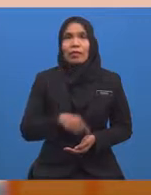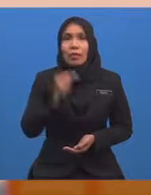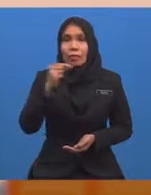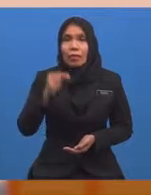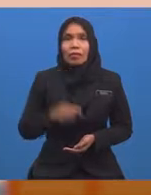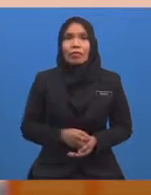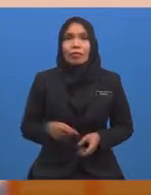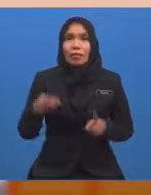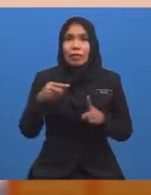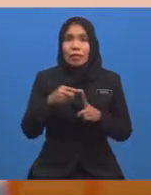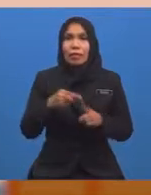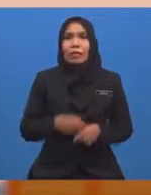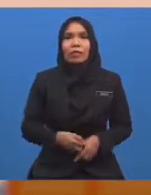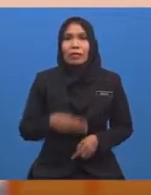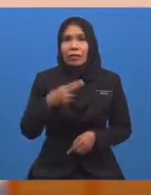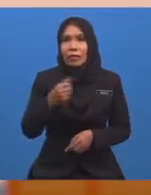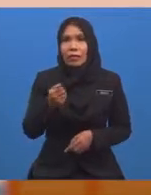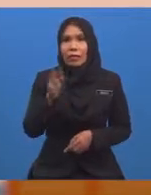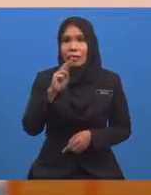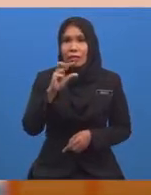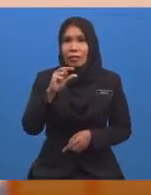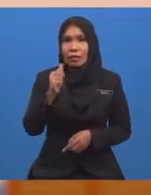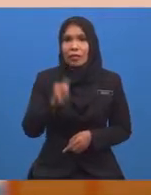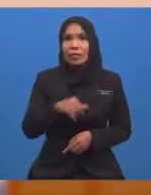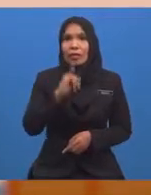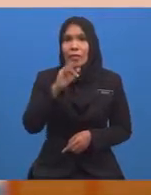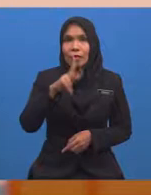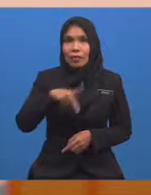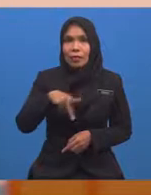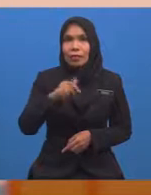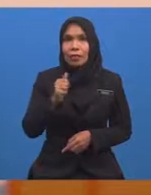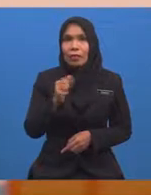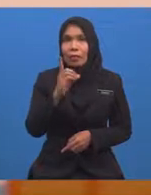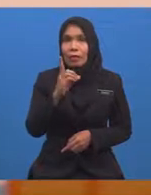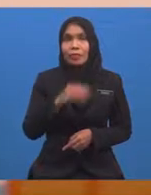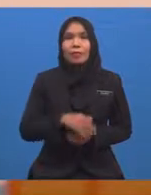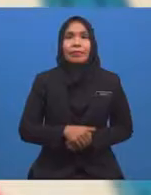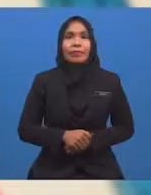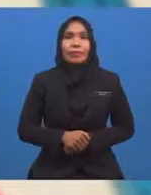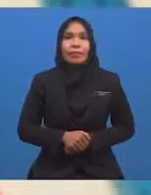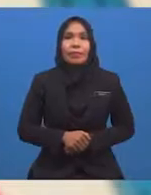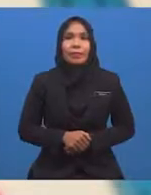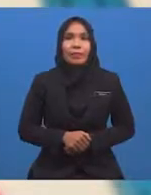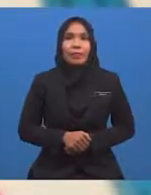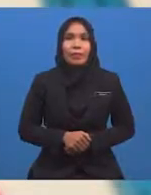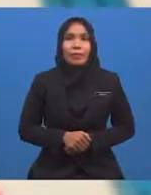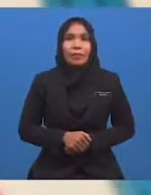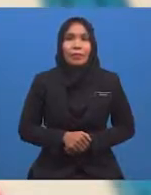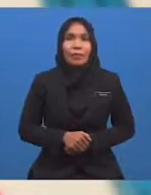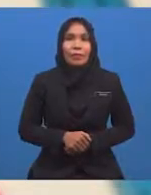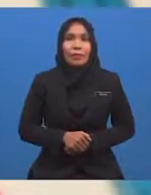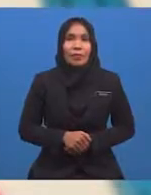seterusnya murid-murid bulat Subah menjawab soalan berikut